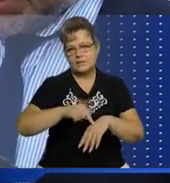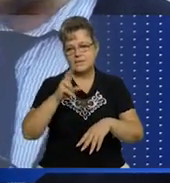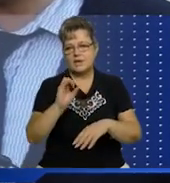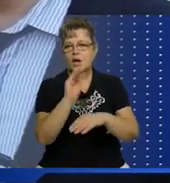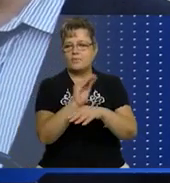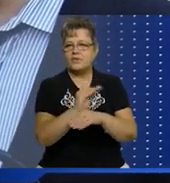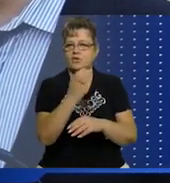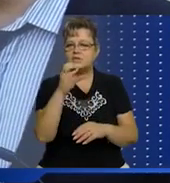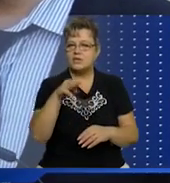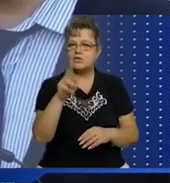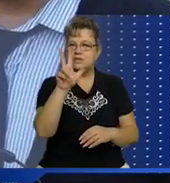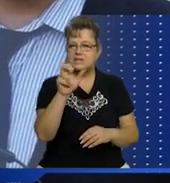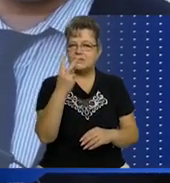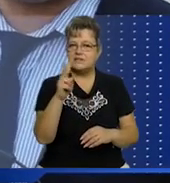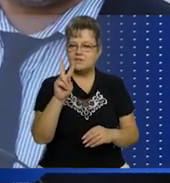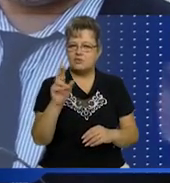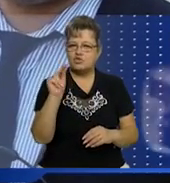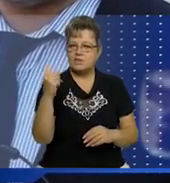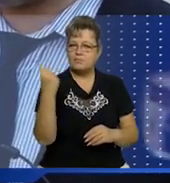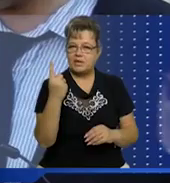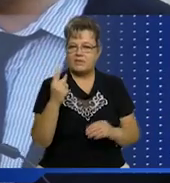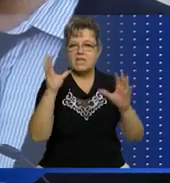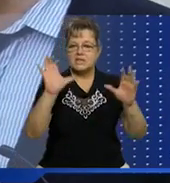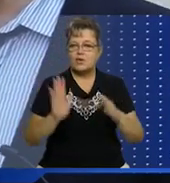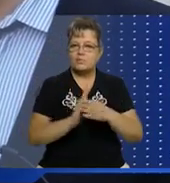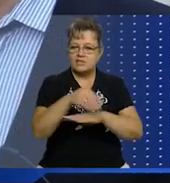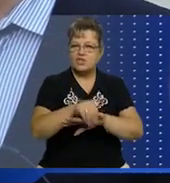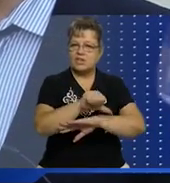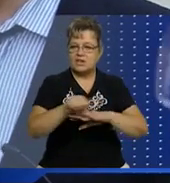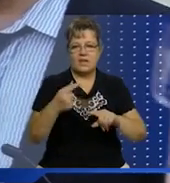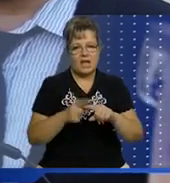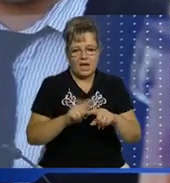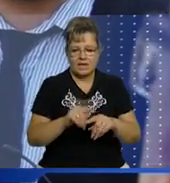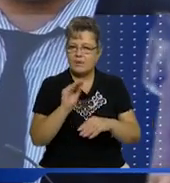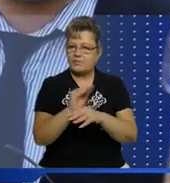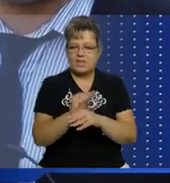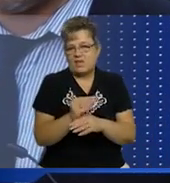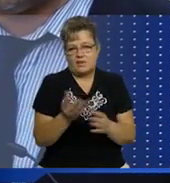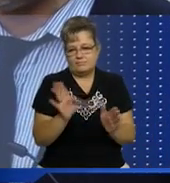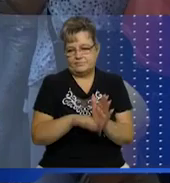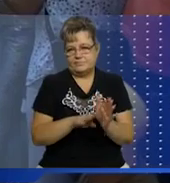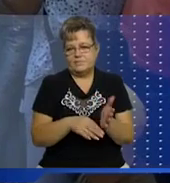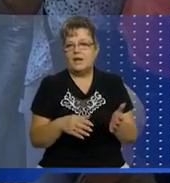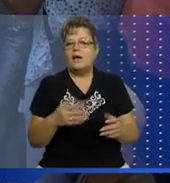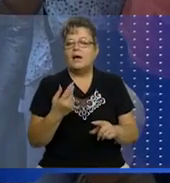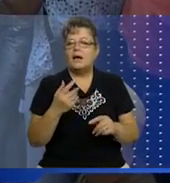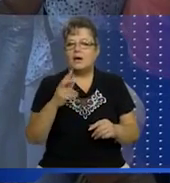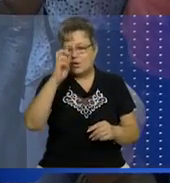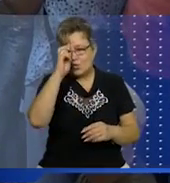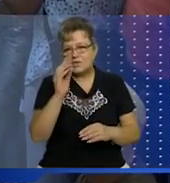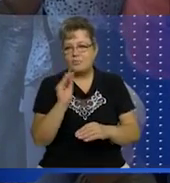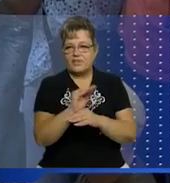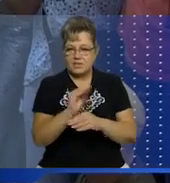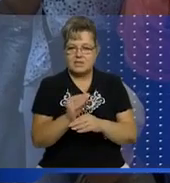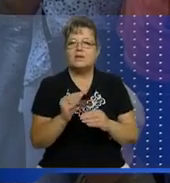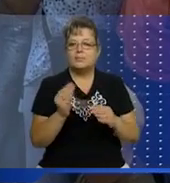Это касается как обвинения ее по статье 322 часть 1 о незаконном пересечении границы. Я считаю это обвинение в принципе абсурдным. Гособвинитель